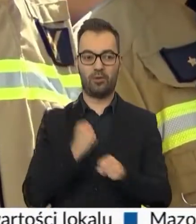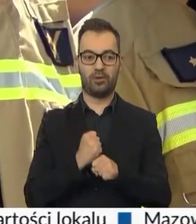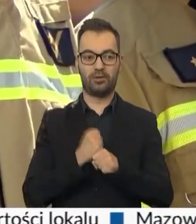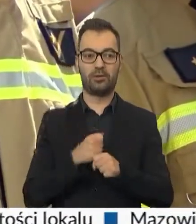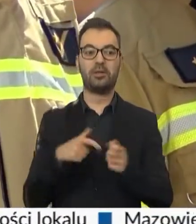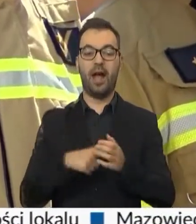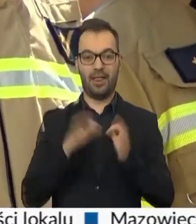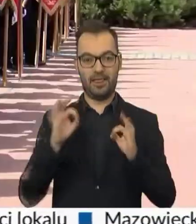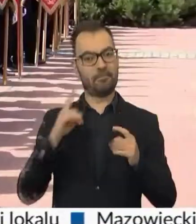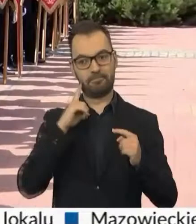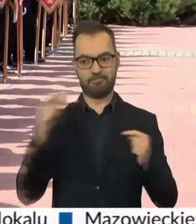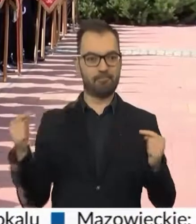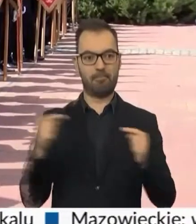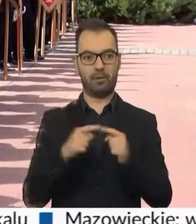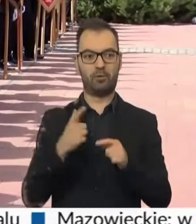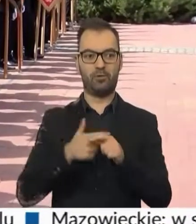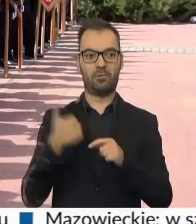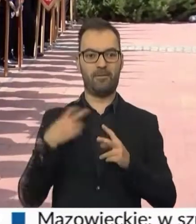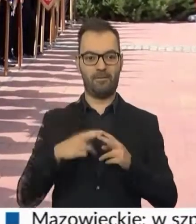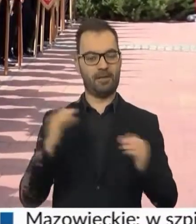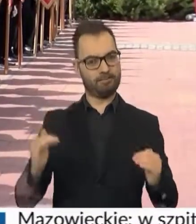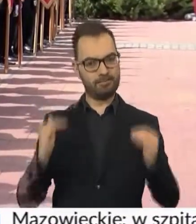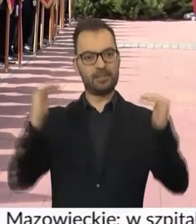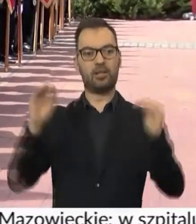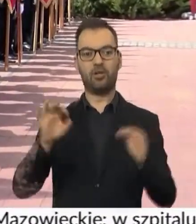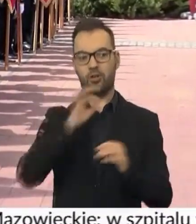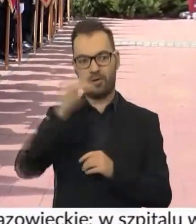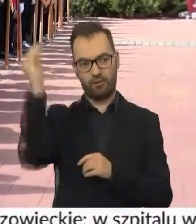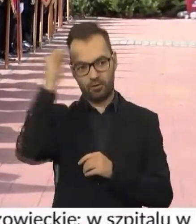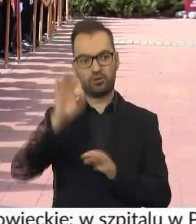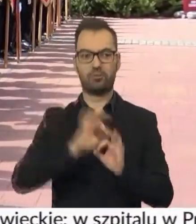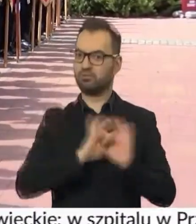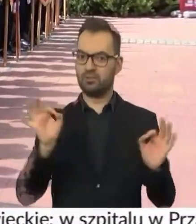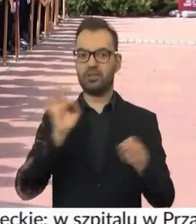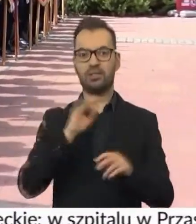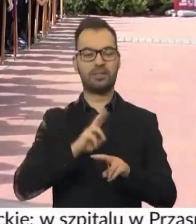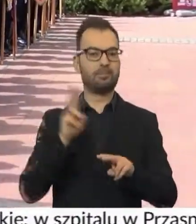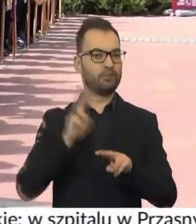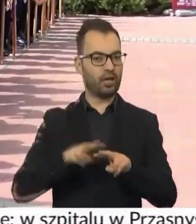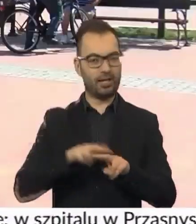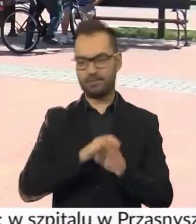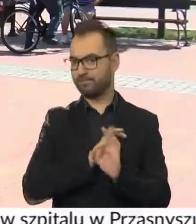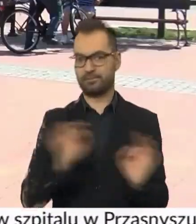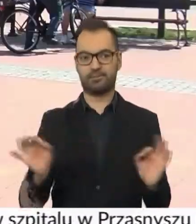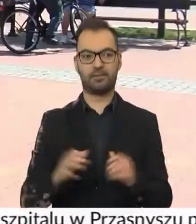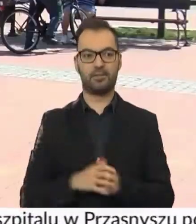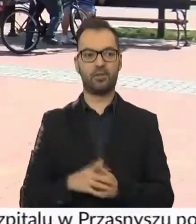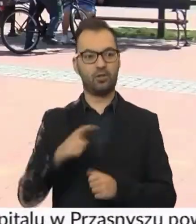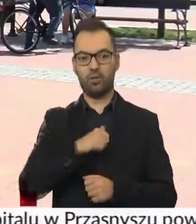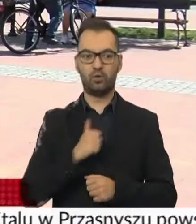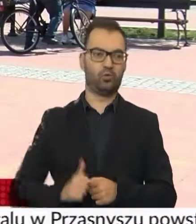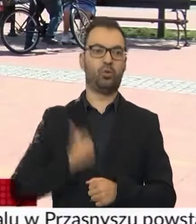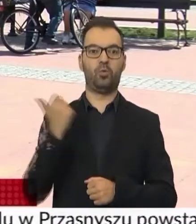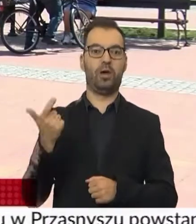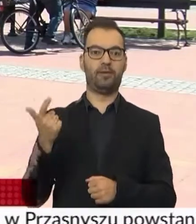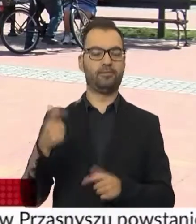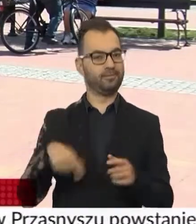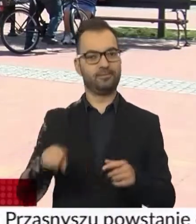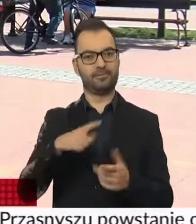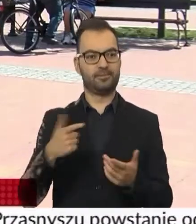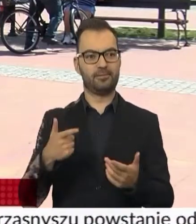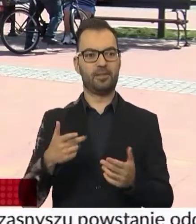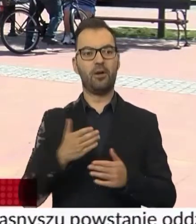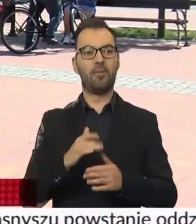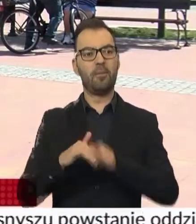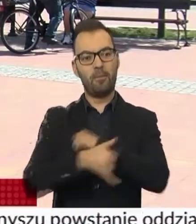miarę XXI wieku. Dobrze wyszkolona, dobrze wyposażona. Jest to chluba i duma. To jest podkreślenie tych